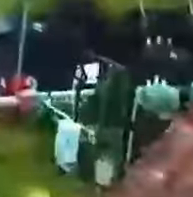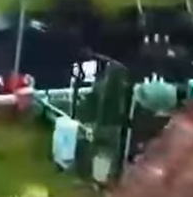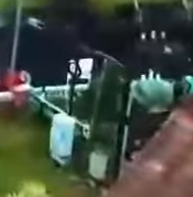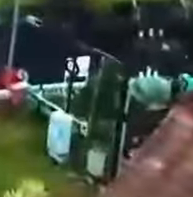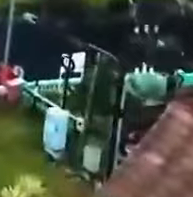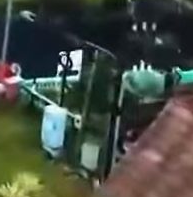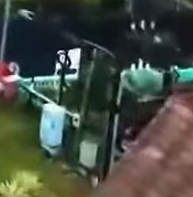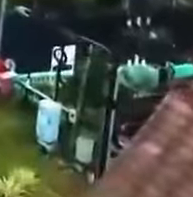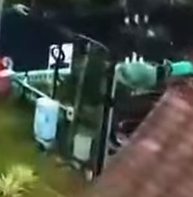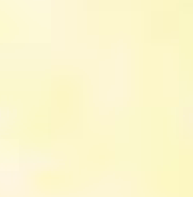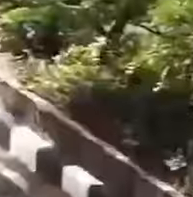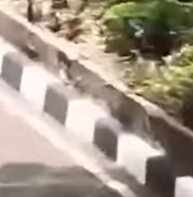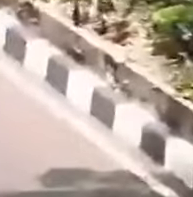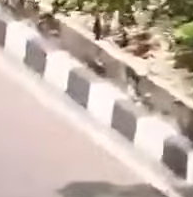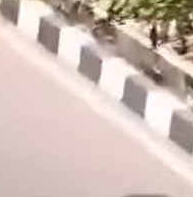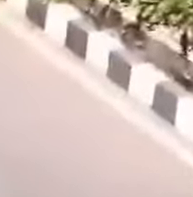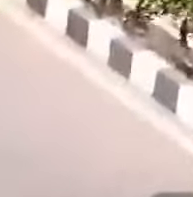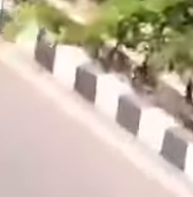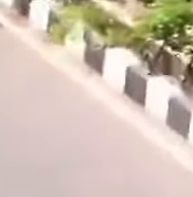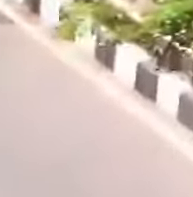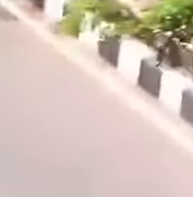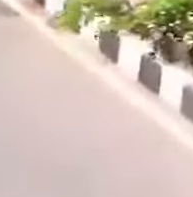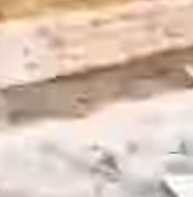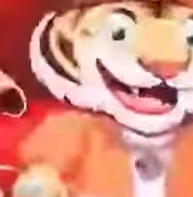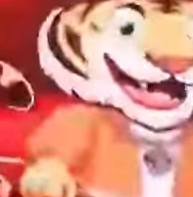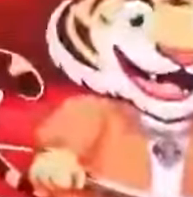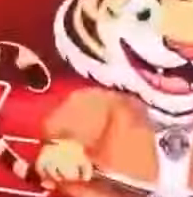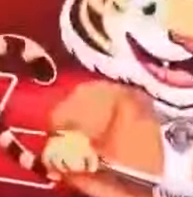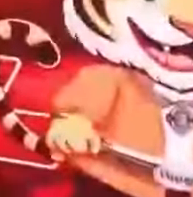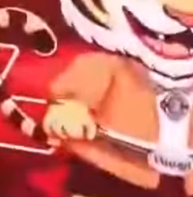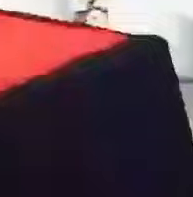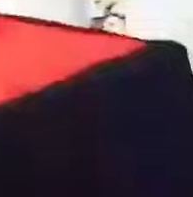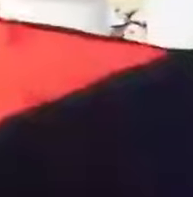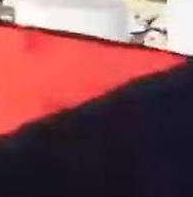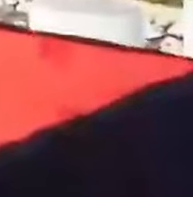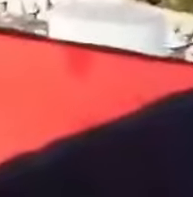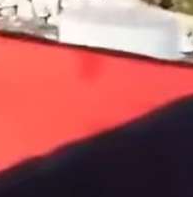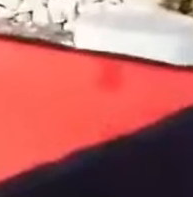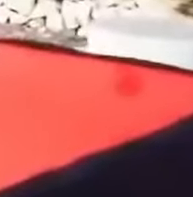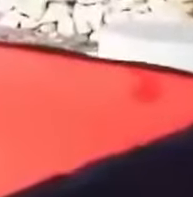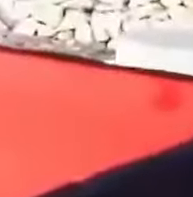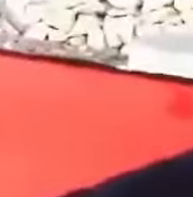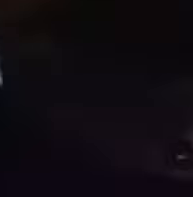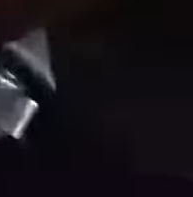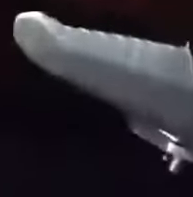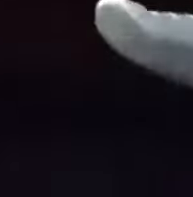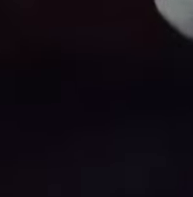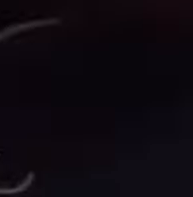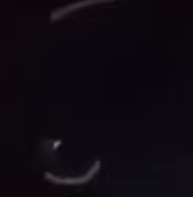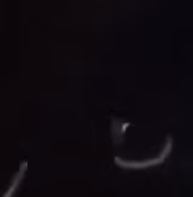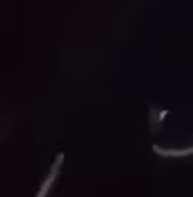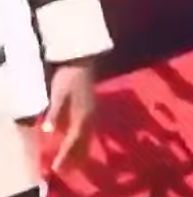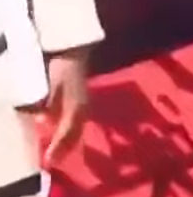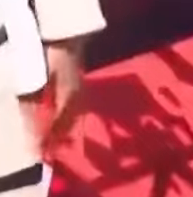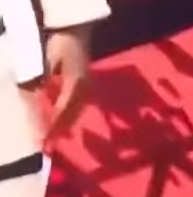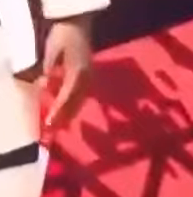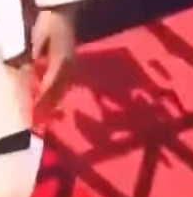KPU Provinsi Jawa Barat mempersembahkan Touring Demokrasi Road to 27